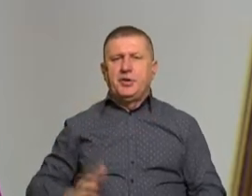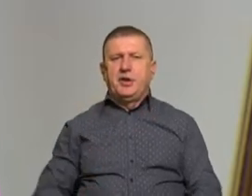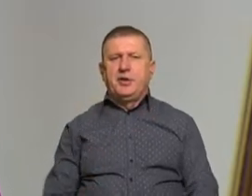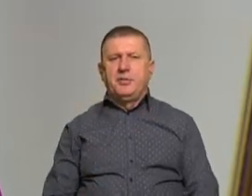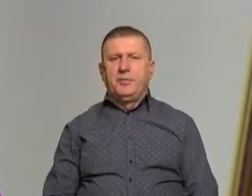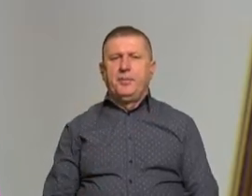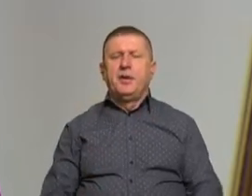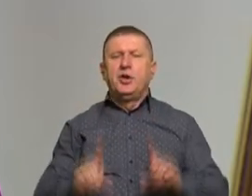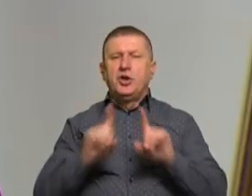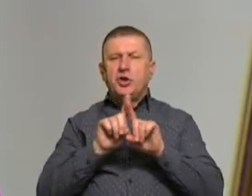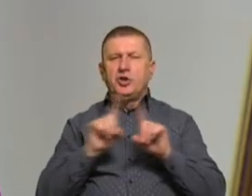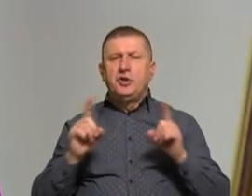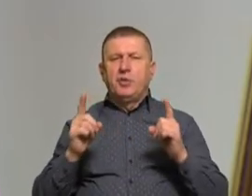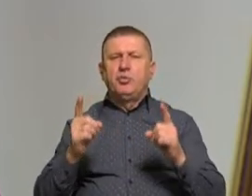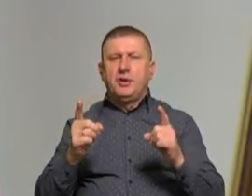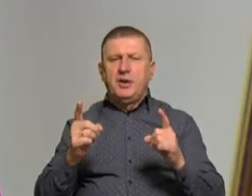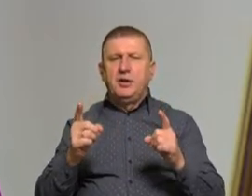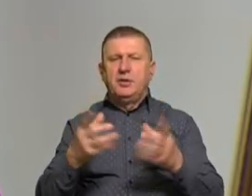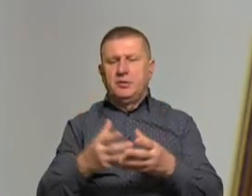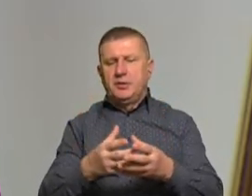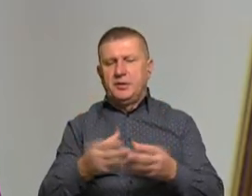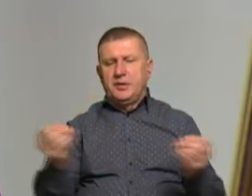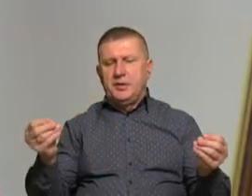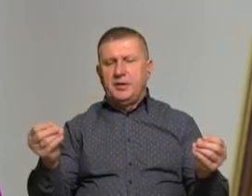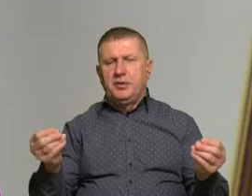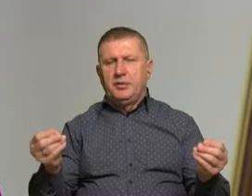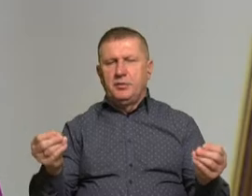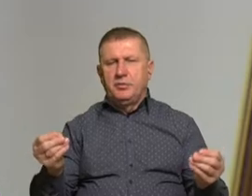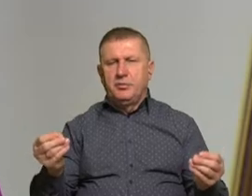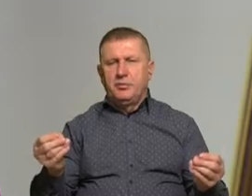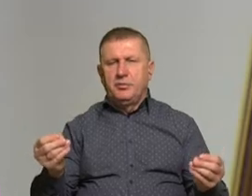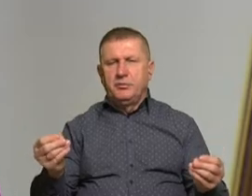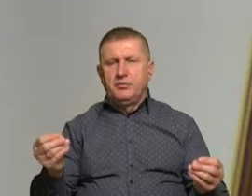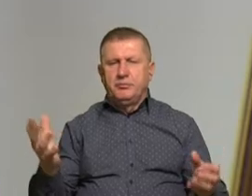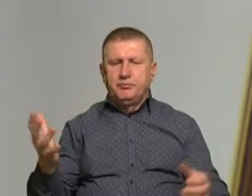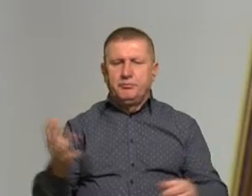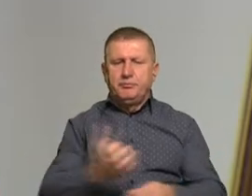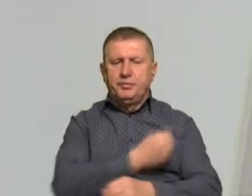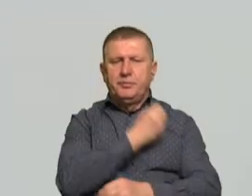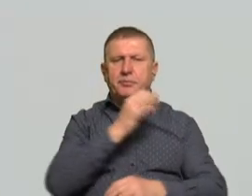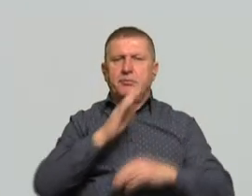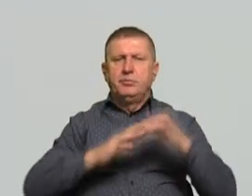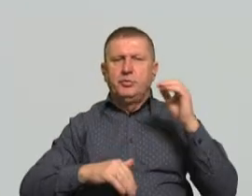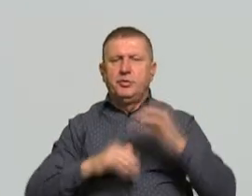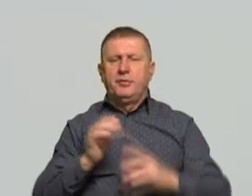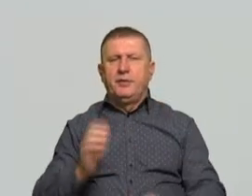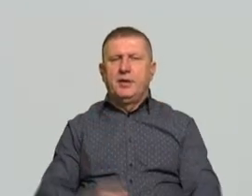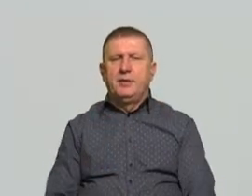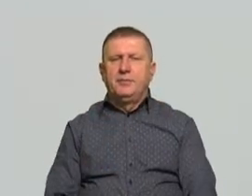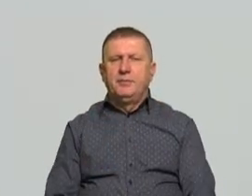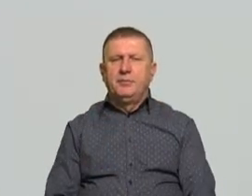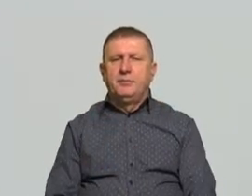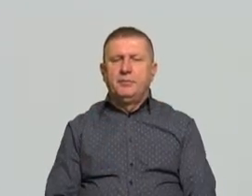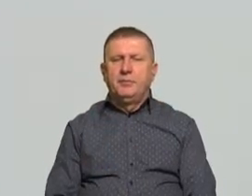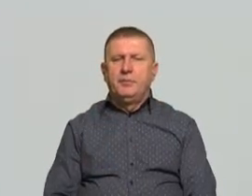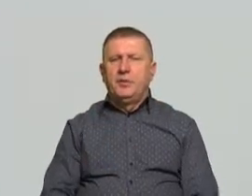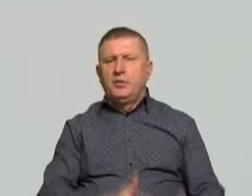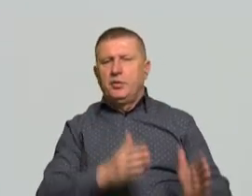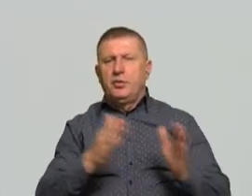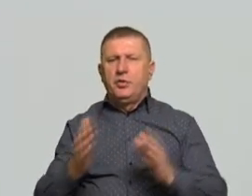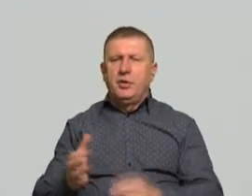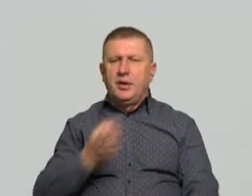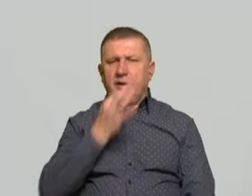to działki w Bielsku Białej znikną i zostaną zgarnięte przez deweloperkę. Dziękuję, pani Magdaleno. Kolejne pytanie